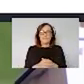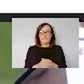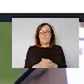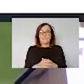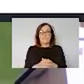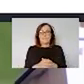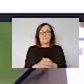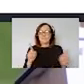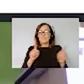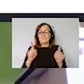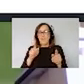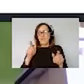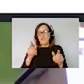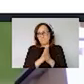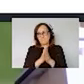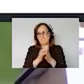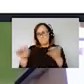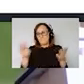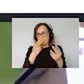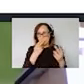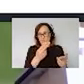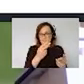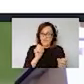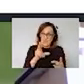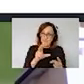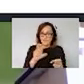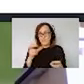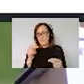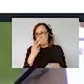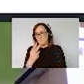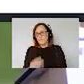zwykle poproszę o znak, że Państwo widzą albo nie widzą.